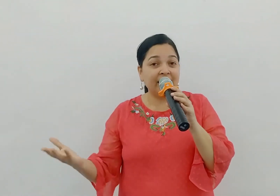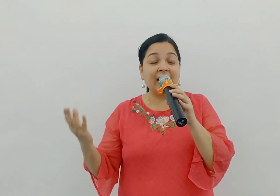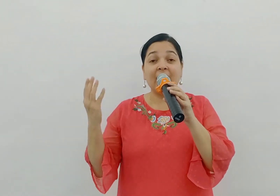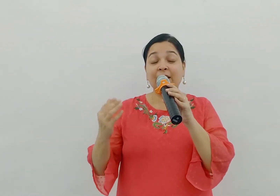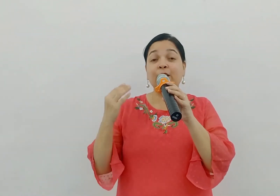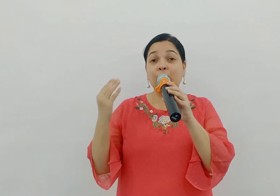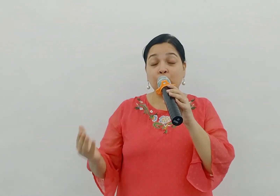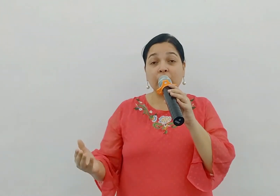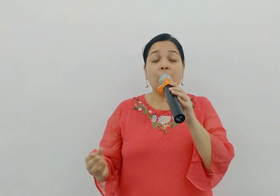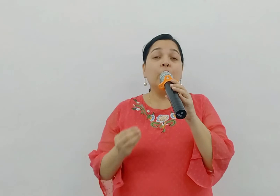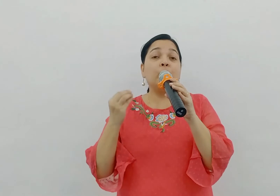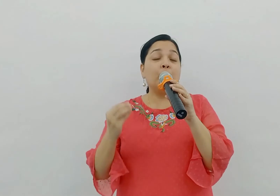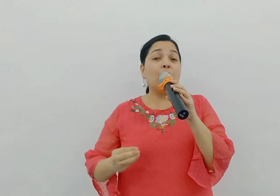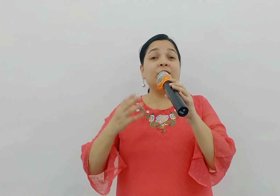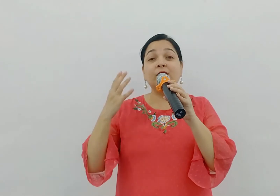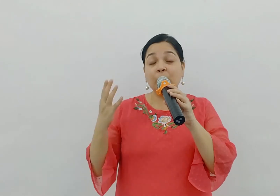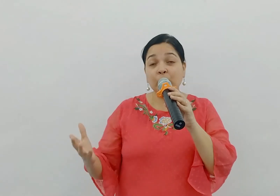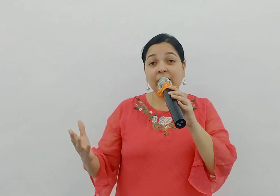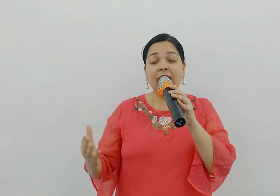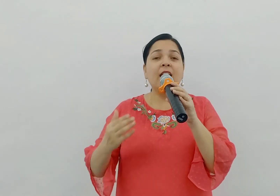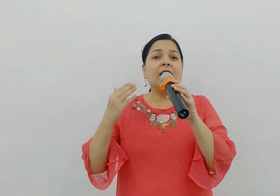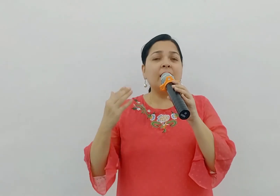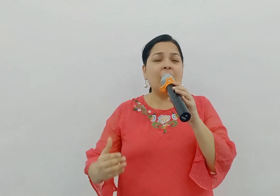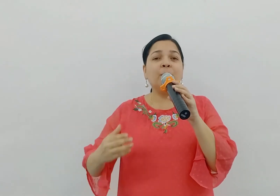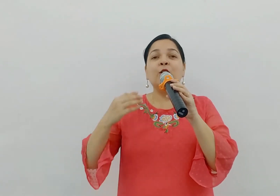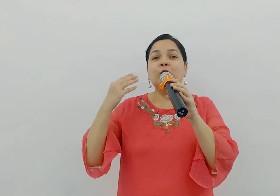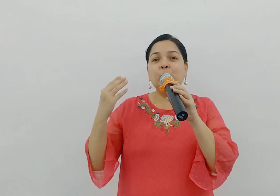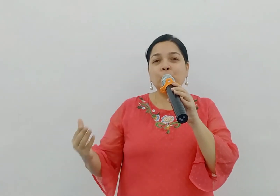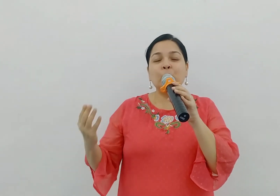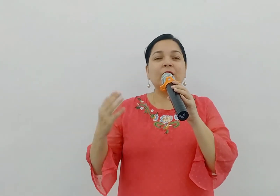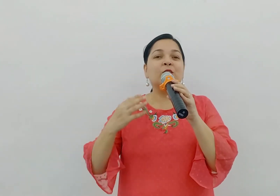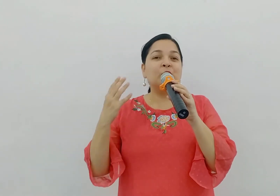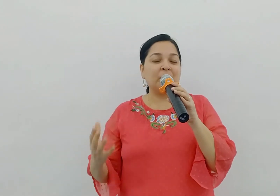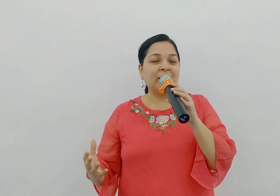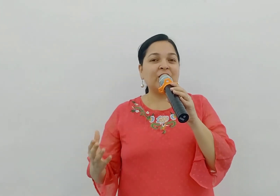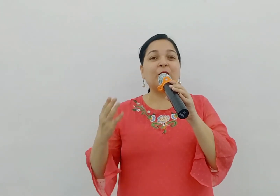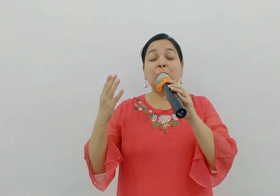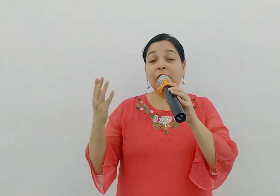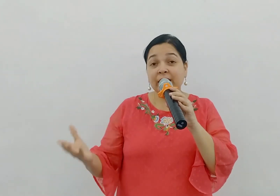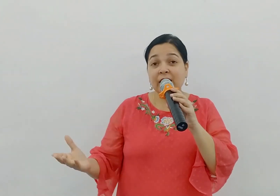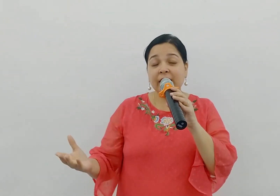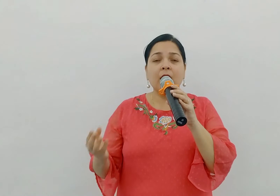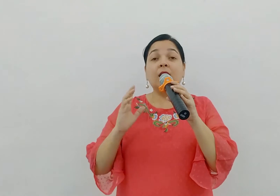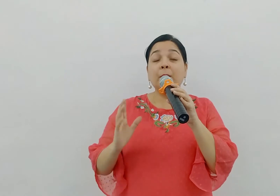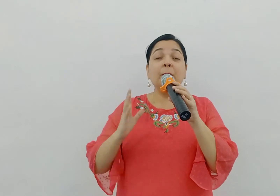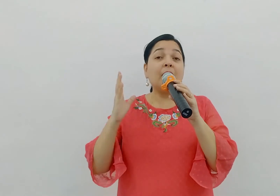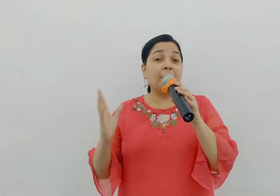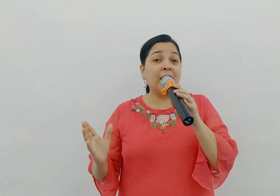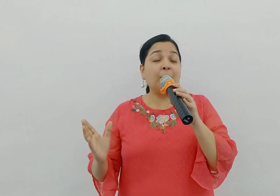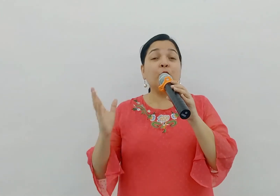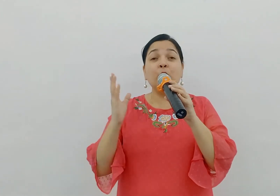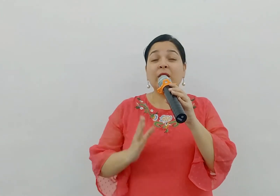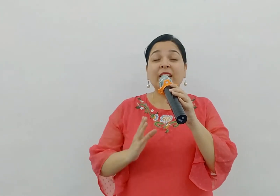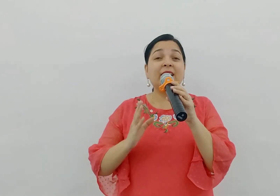बलिदान दिया। हालेलुया। तो ये बहुत जरूरी है कि हम दूसरों तक सुसमाचार को ले जाइए। कभी भी